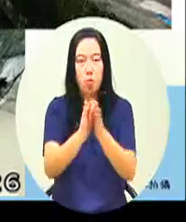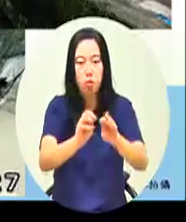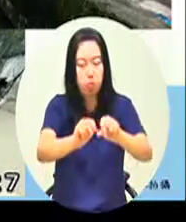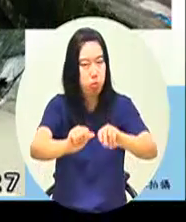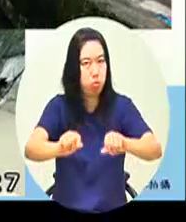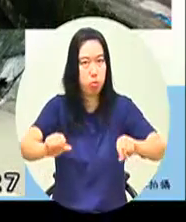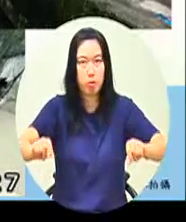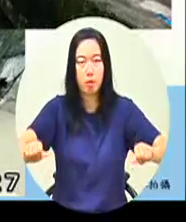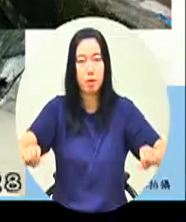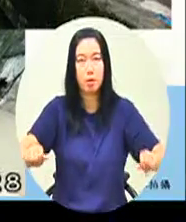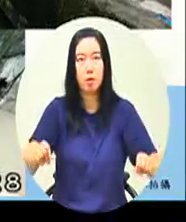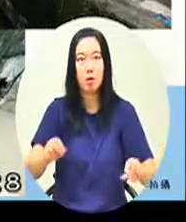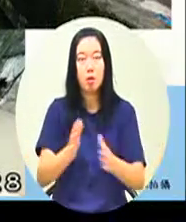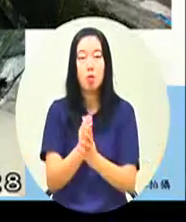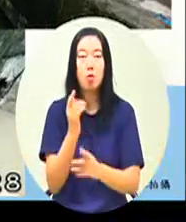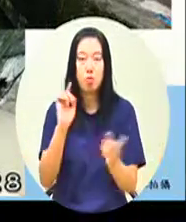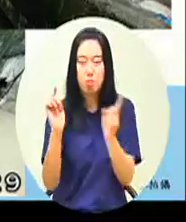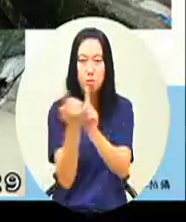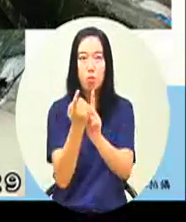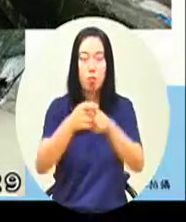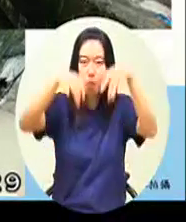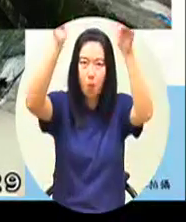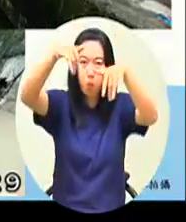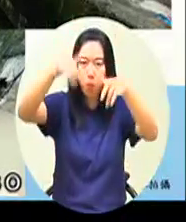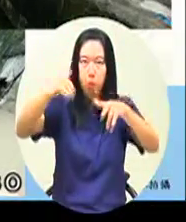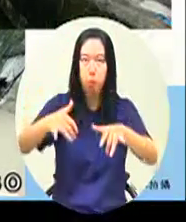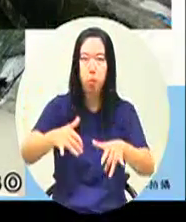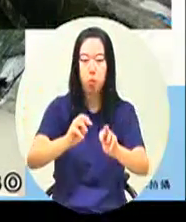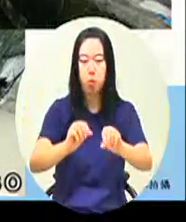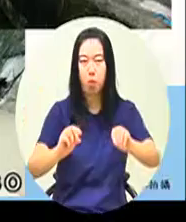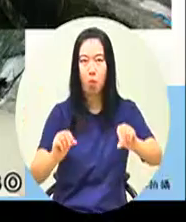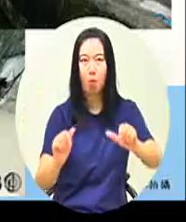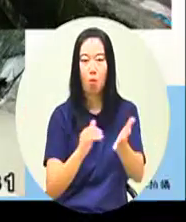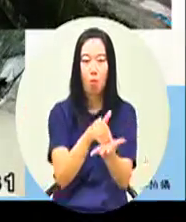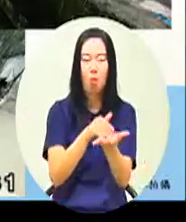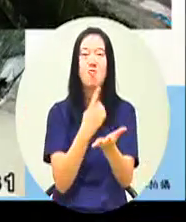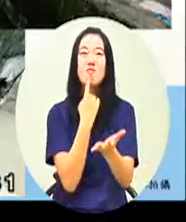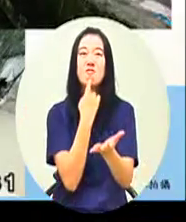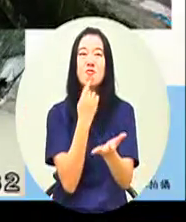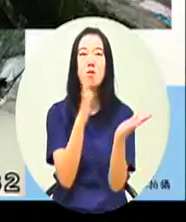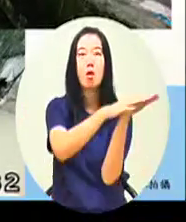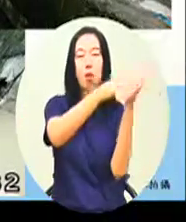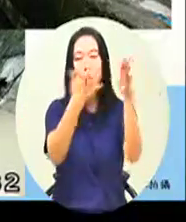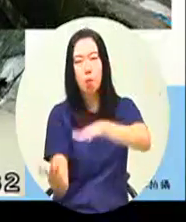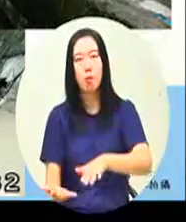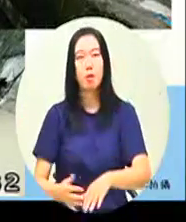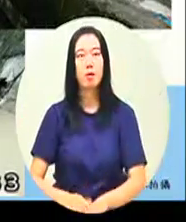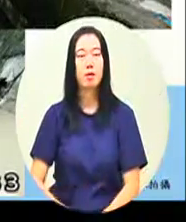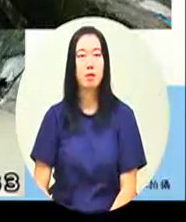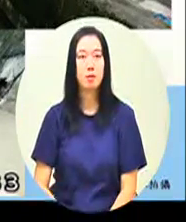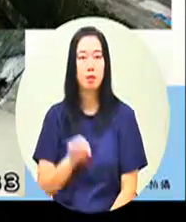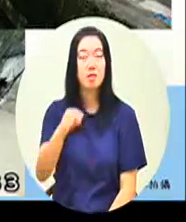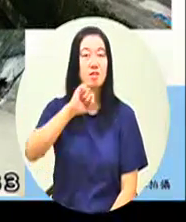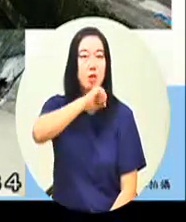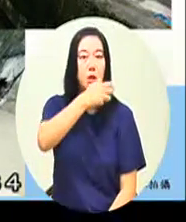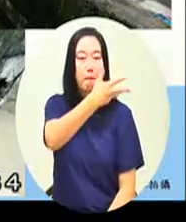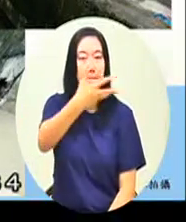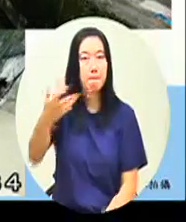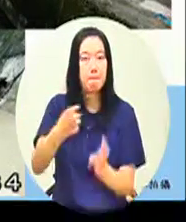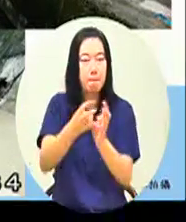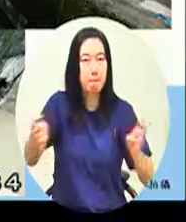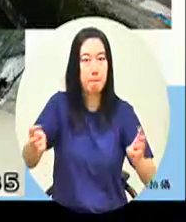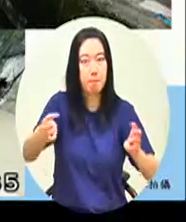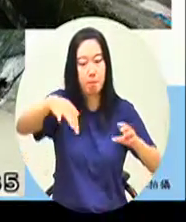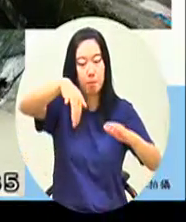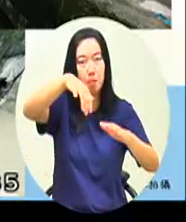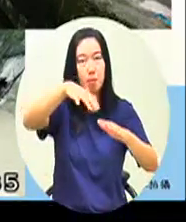拢那变得吼就崩落嘛，崩落规条大排，啊，规条大排排水流落来，遮就是台88下面嘛，莫怪遮那淹